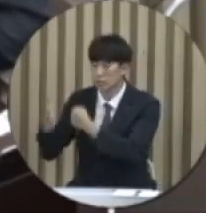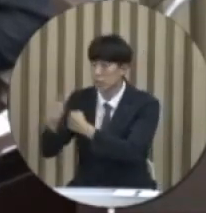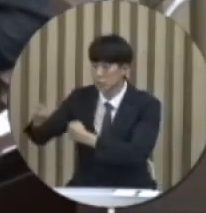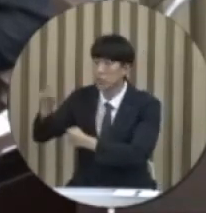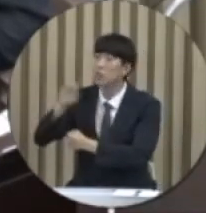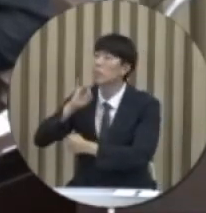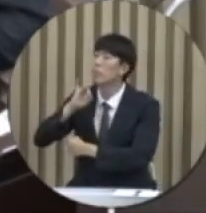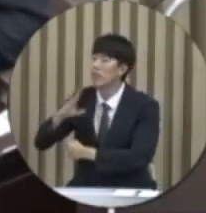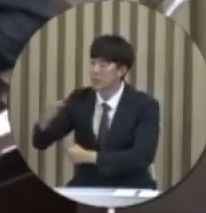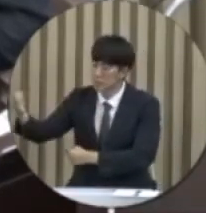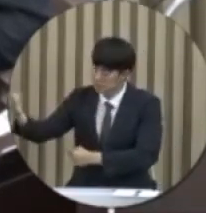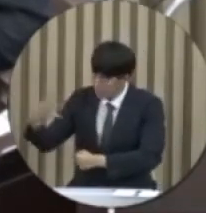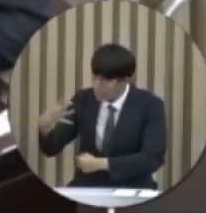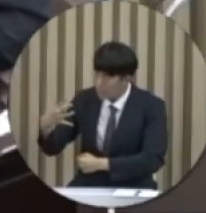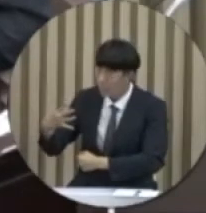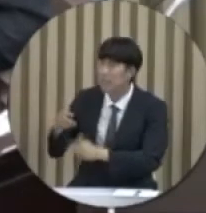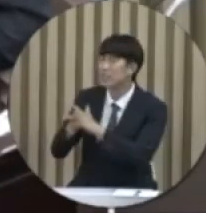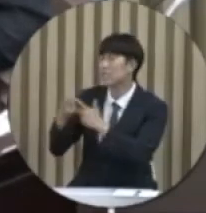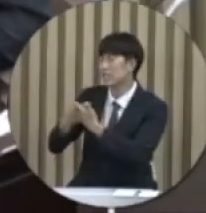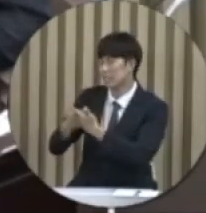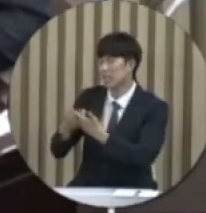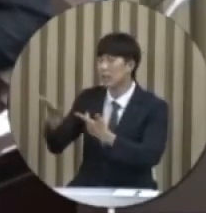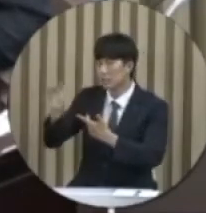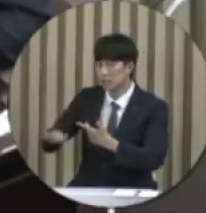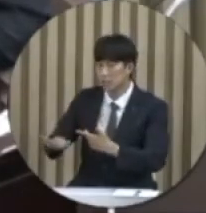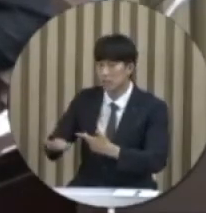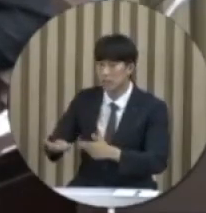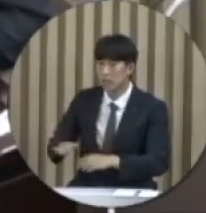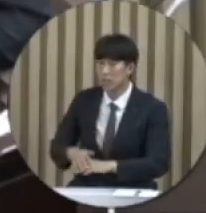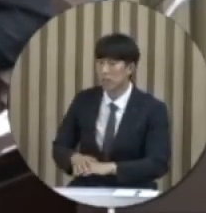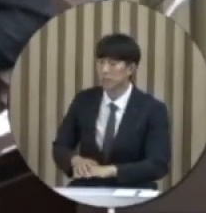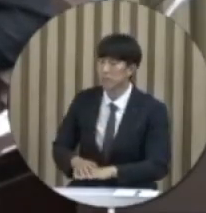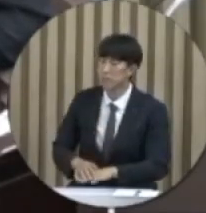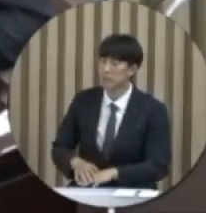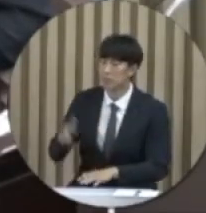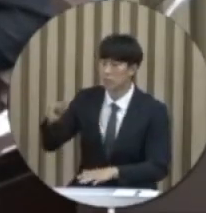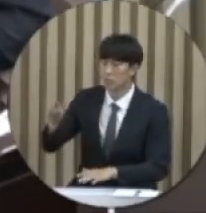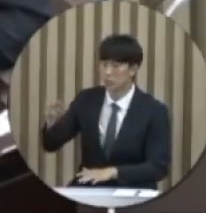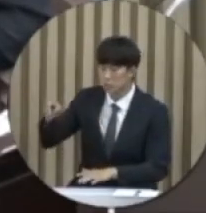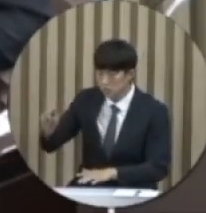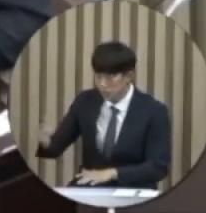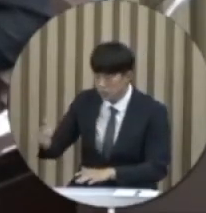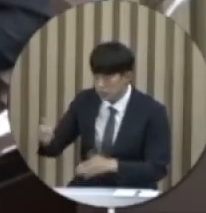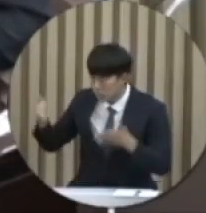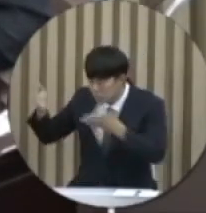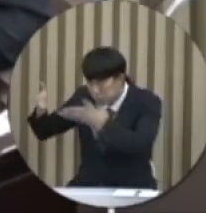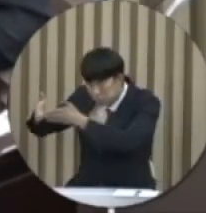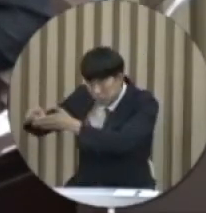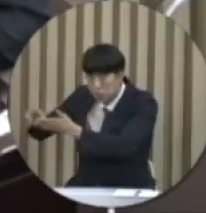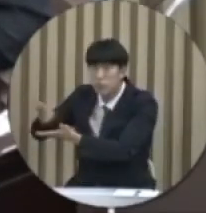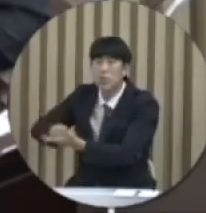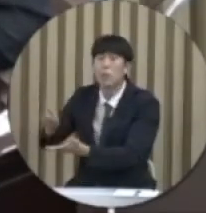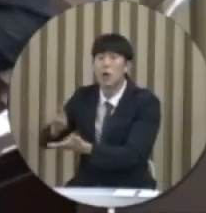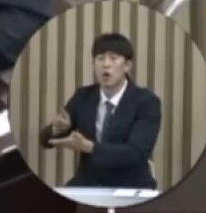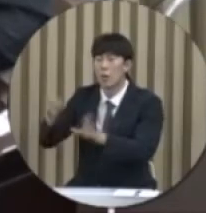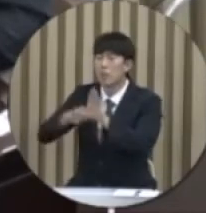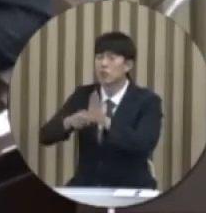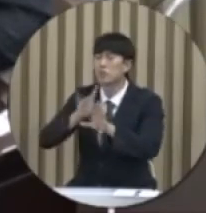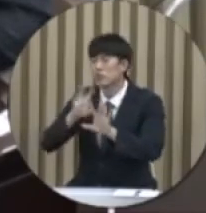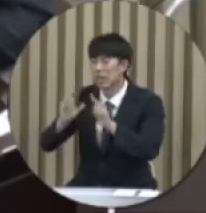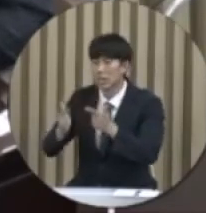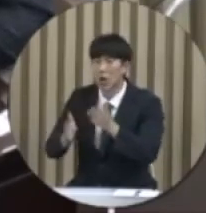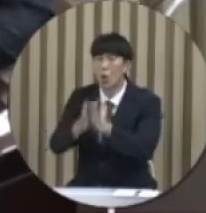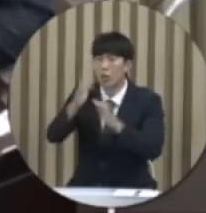말씀하실 수밖에 없다는 걸 충분히 이해합니다. 그런데 전선 지중화의 문제는 정점만의 문제가 아닙니다. 화성 전체의